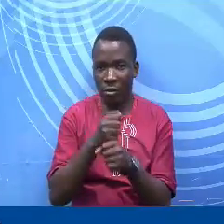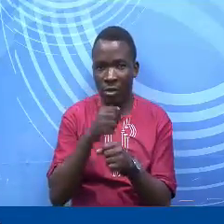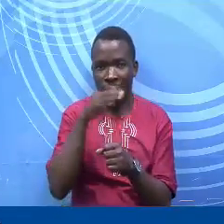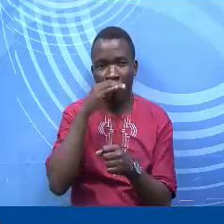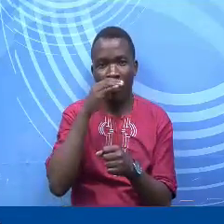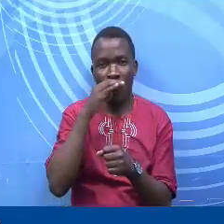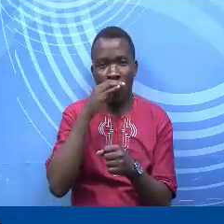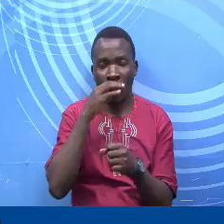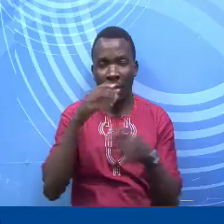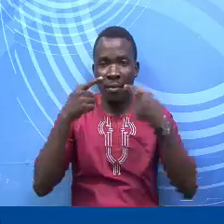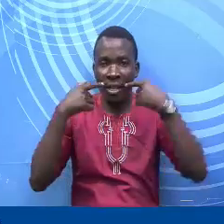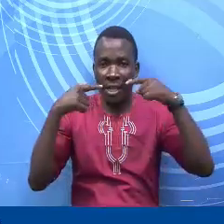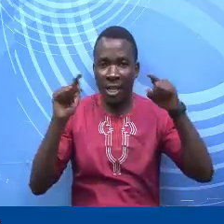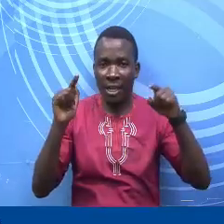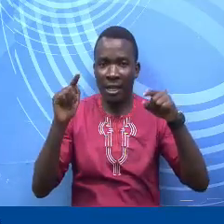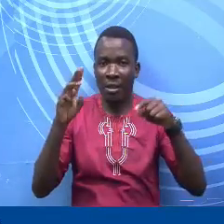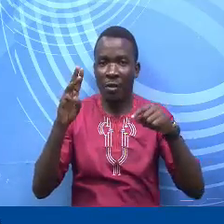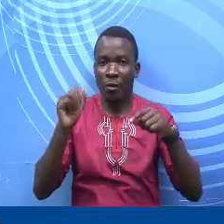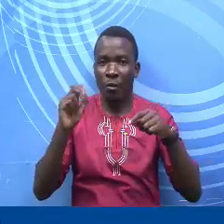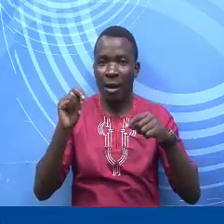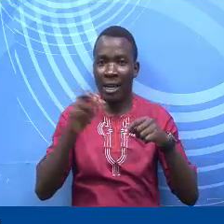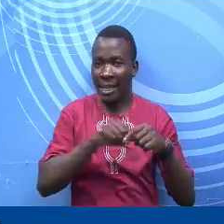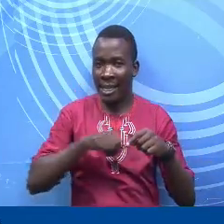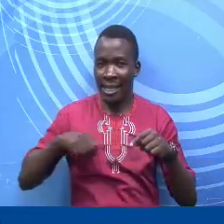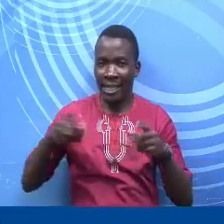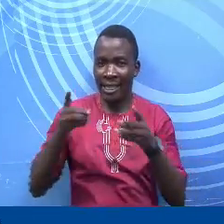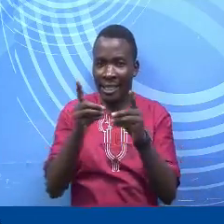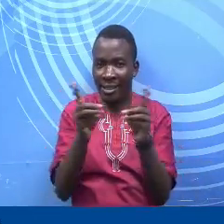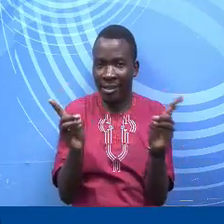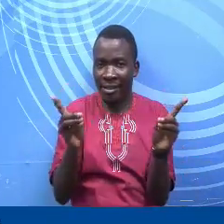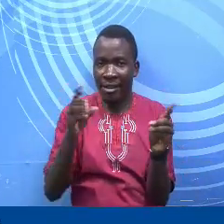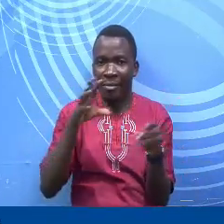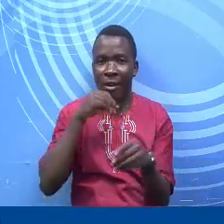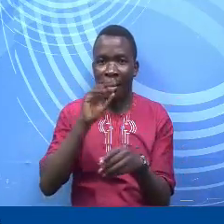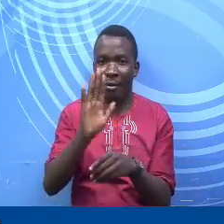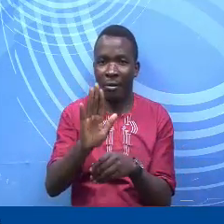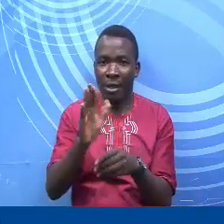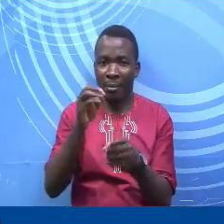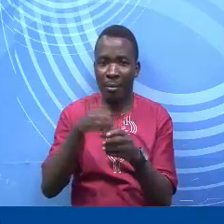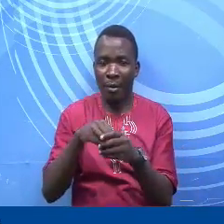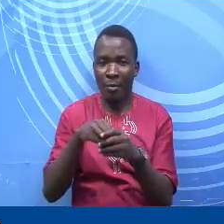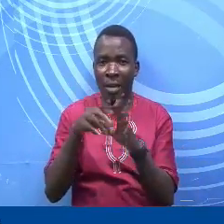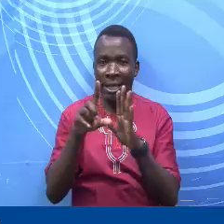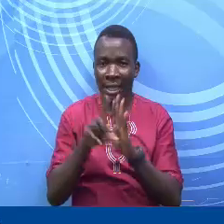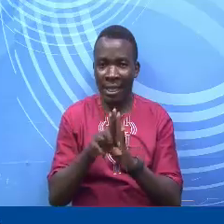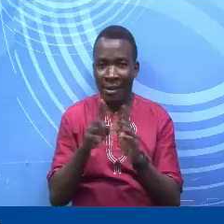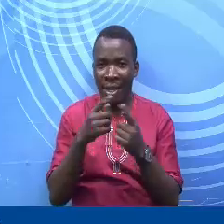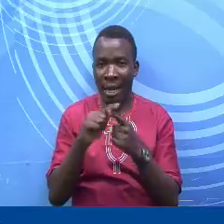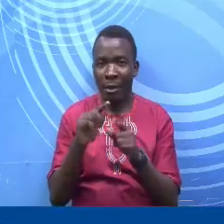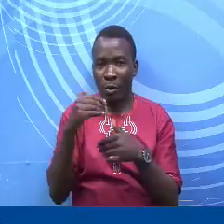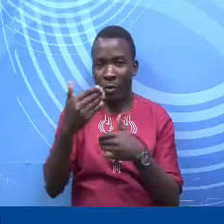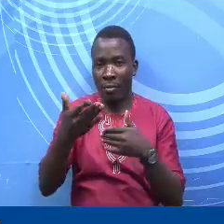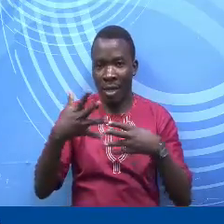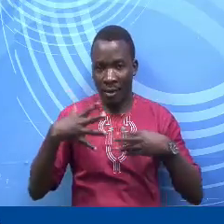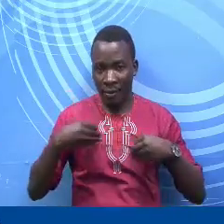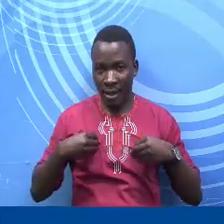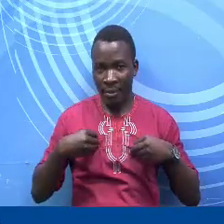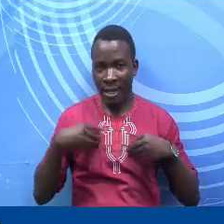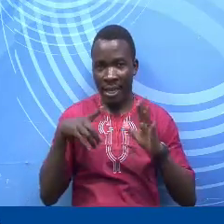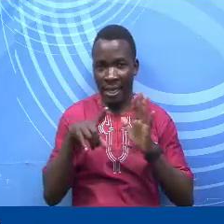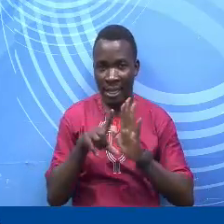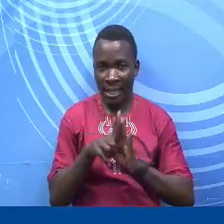ko Wang yari yarabanje kwanga gutandukana n'umugabo we mu mategeko ariko haza kubyemera nyuma y'uko